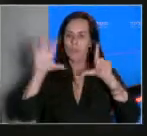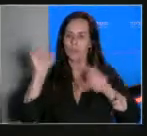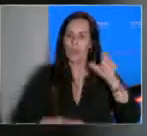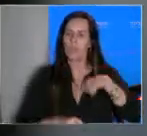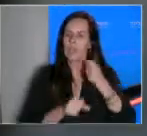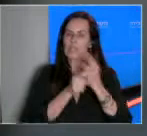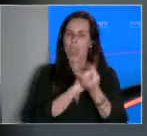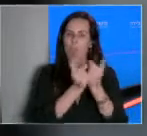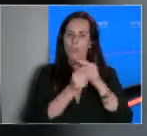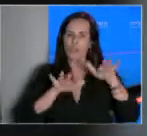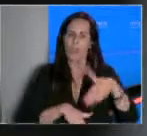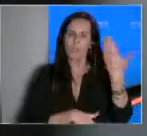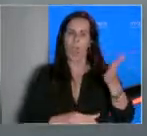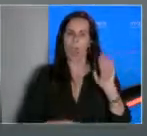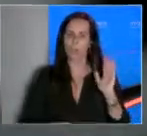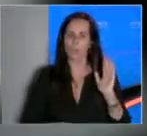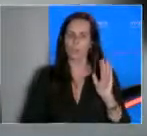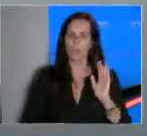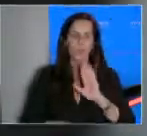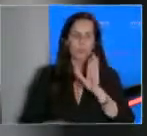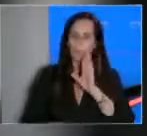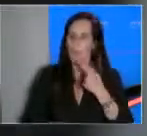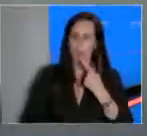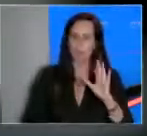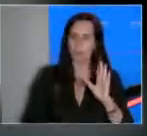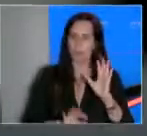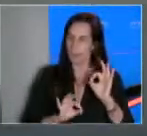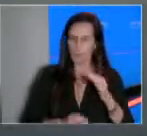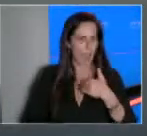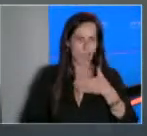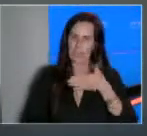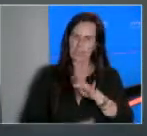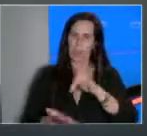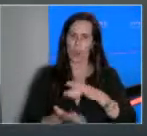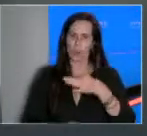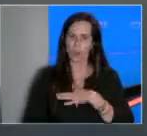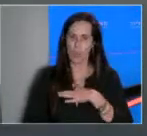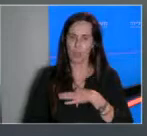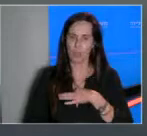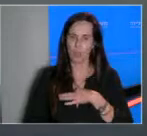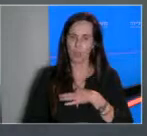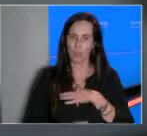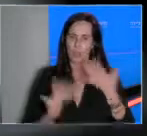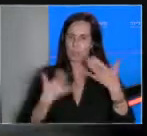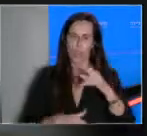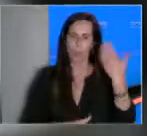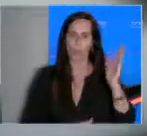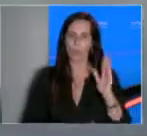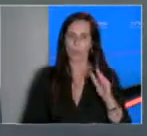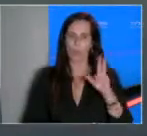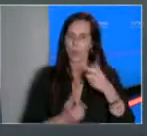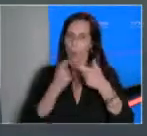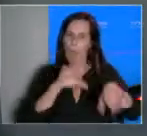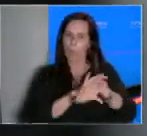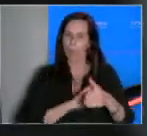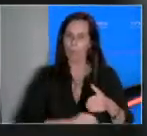אנחנו נעשה רוטציה, היא תשב בחוץ. אין שום בעיה כמו שאמרתי. בסדר, אני אקנה את המקום שלי. למה? יש אולם ריק